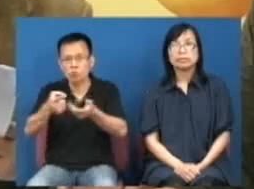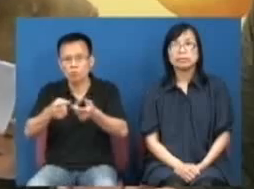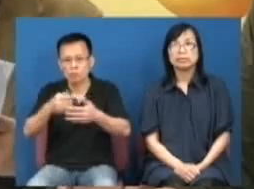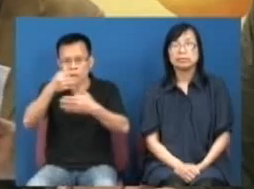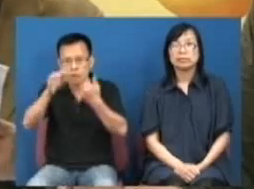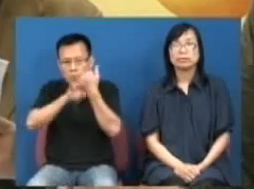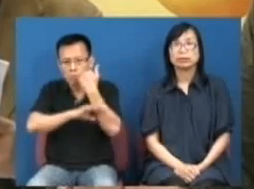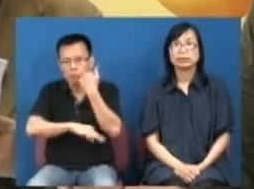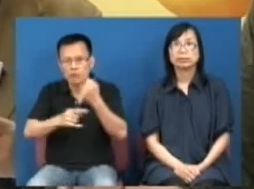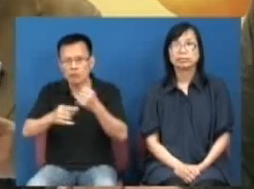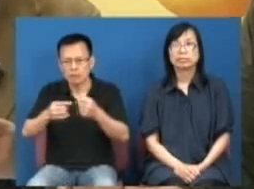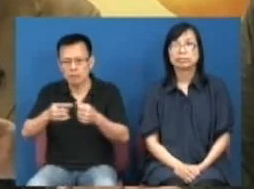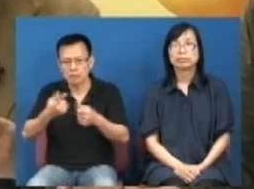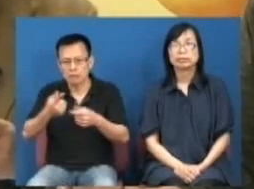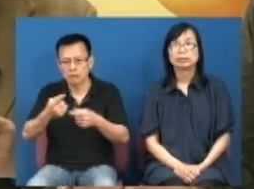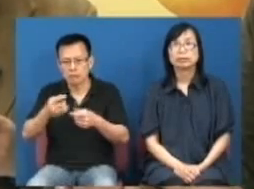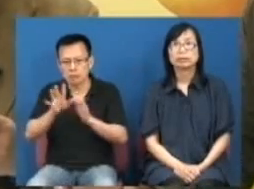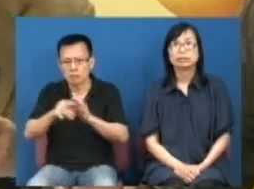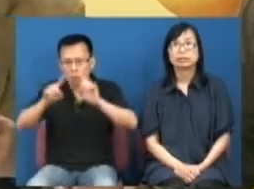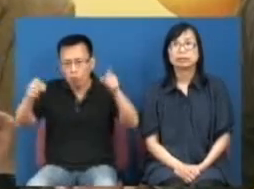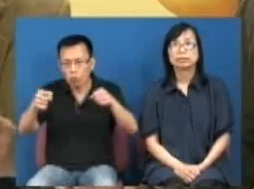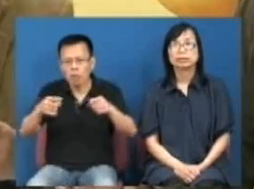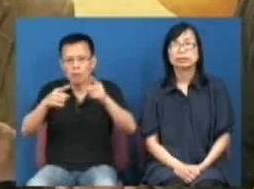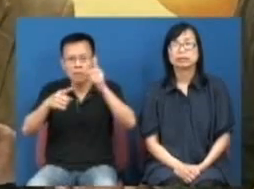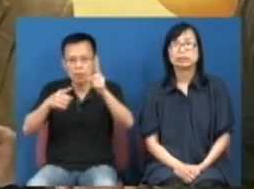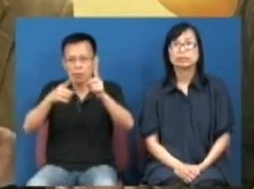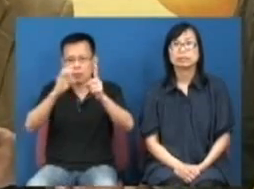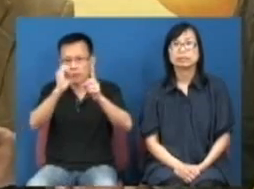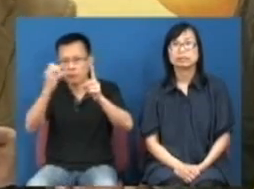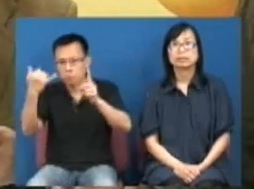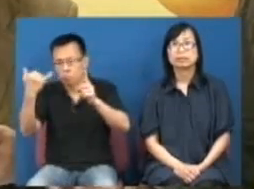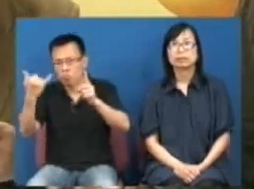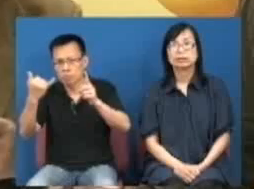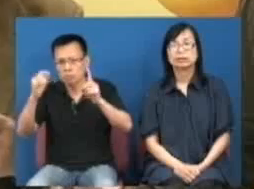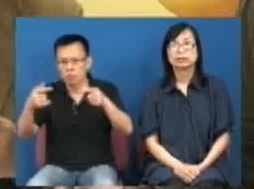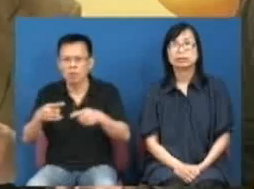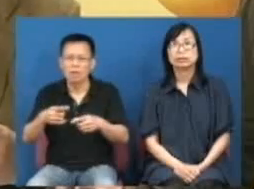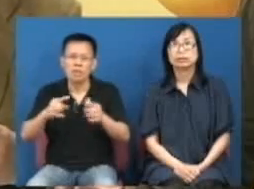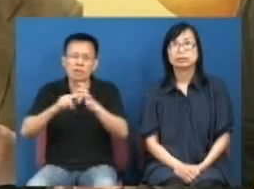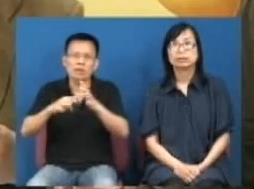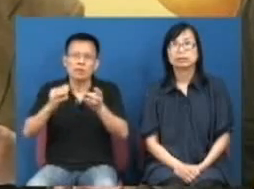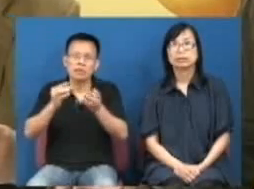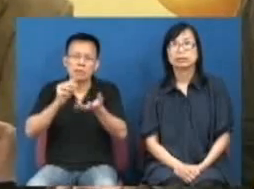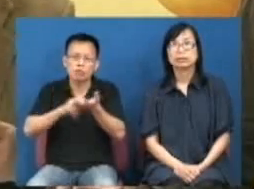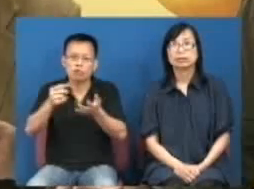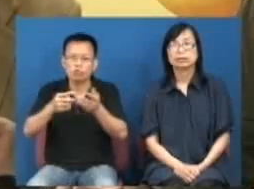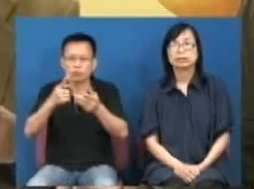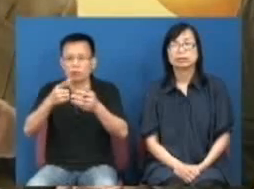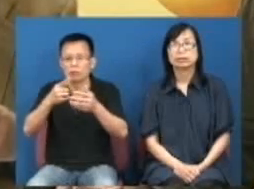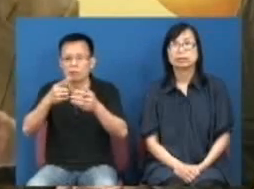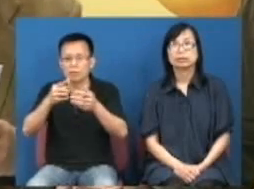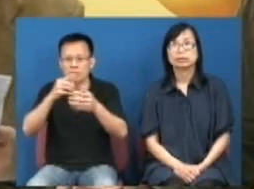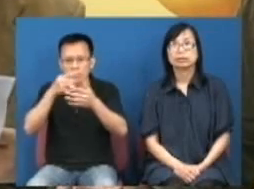又賴懶叻啊，括弧啦，電信條例括弧第106章，電信條咪電信條例咯，我又唔係律師，我怎麼知道第幾章